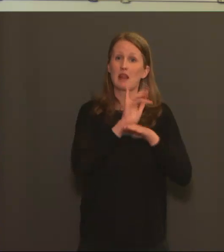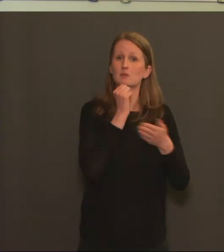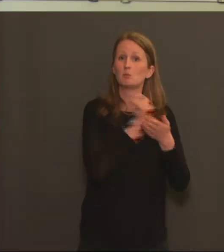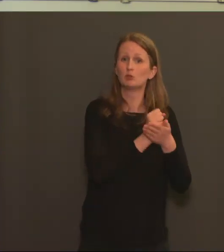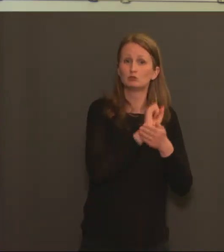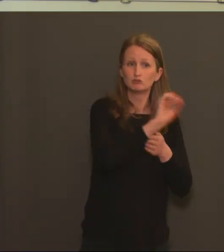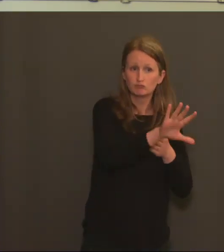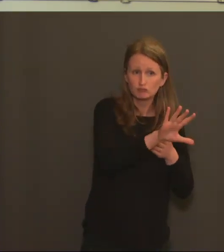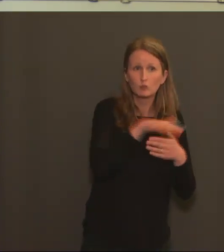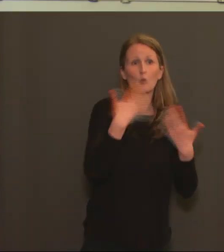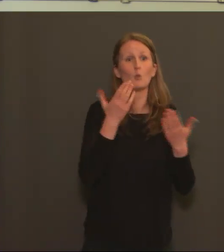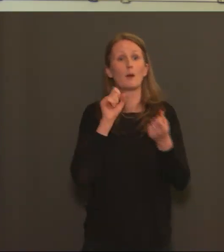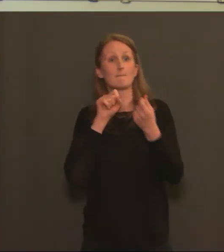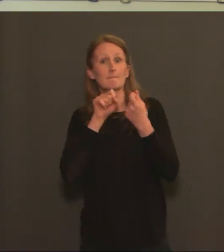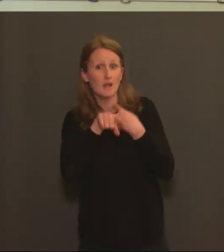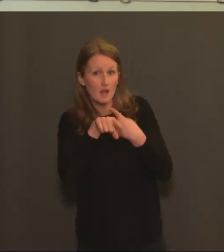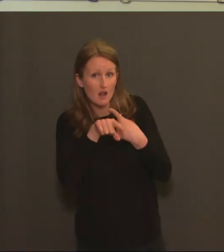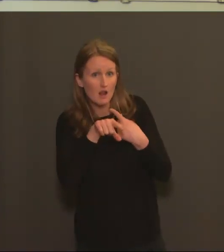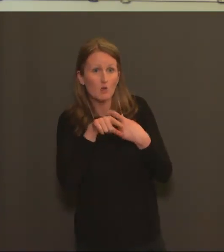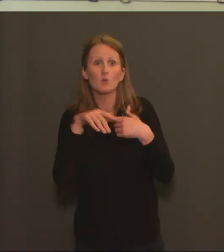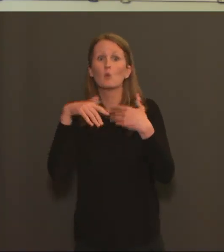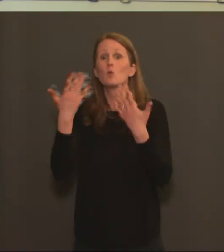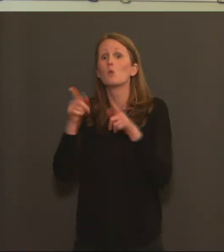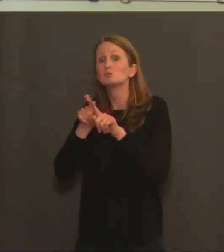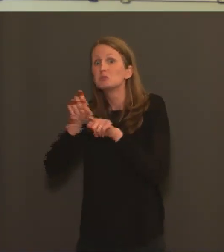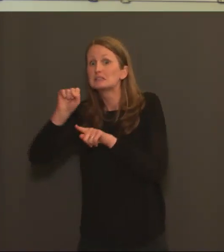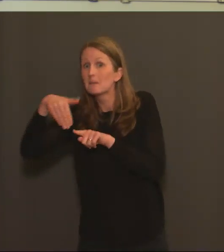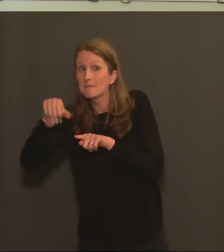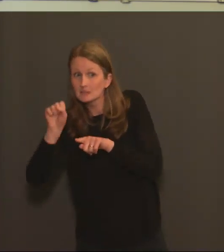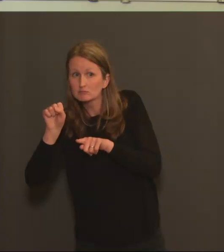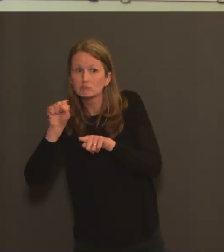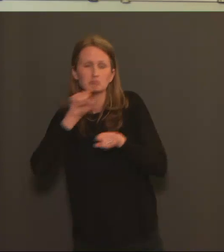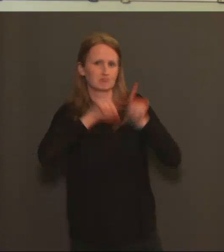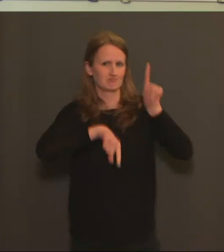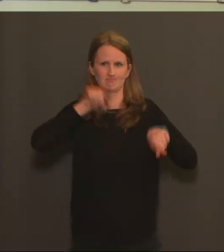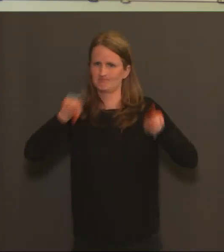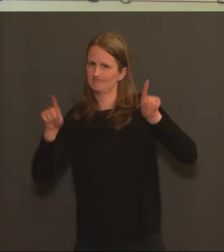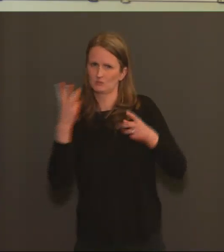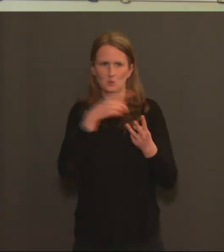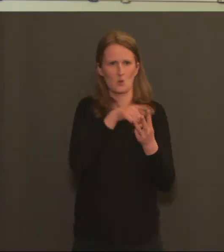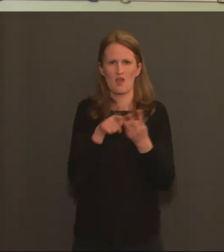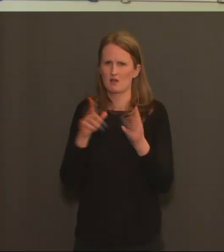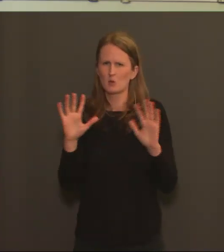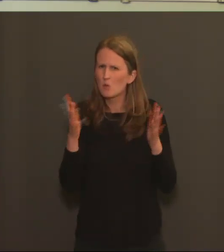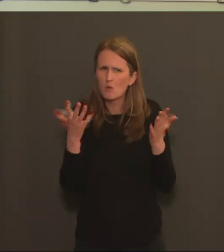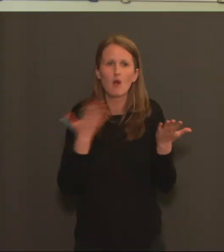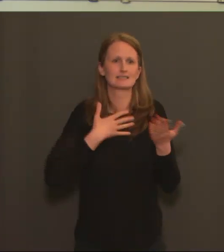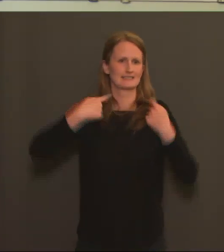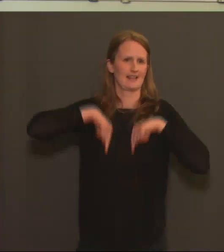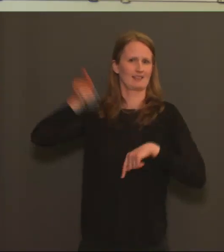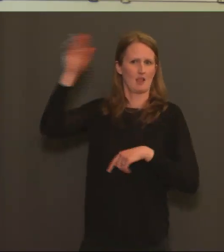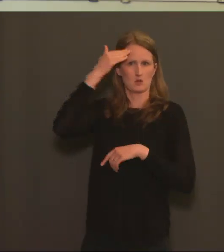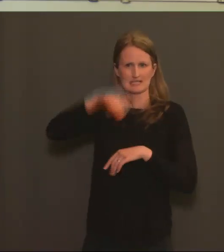SMS si ces données sont connues des autorités. Chaque lettre d'invitation porte